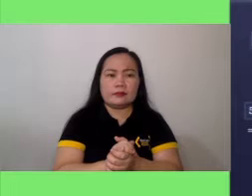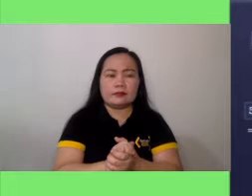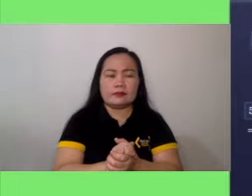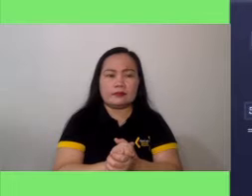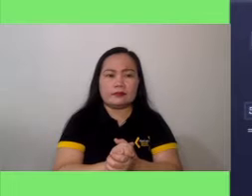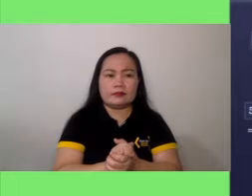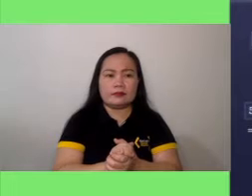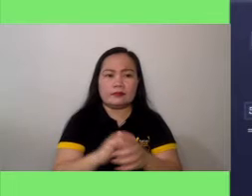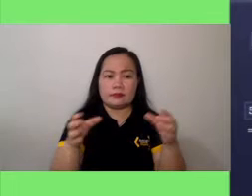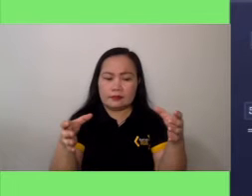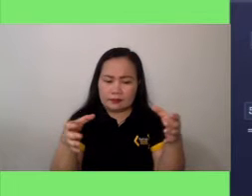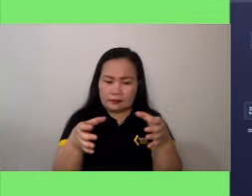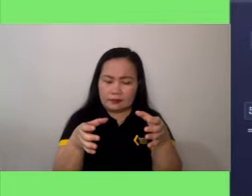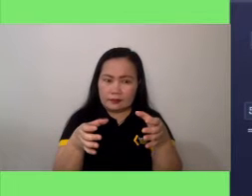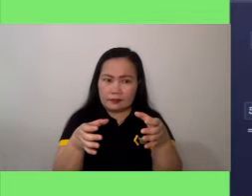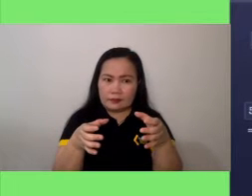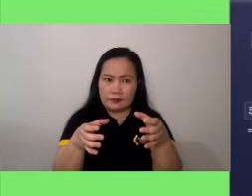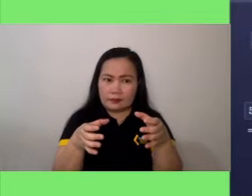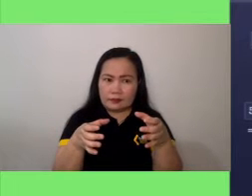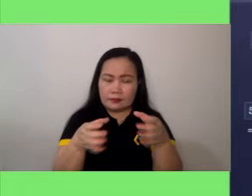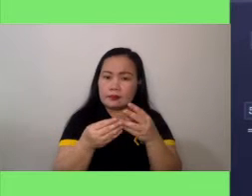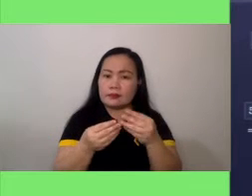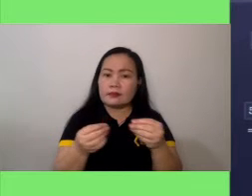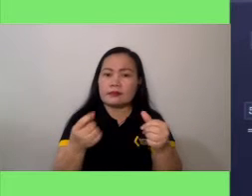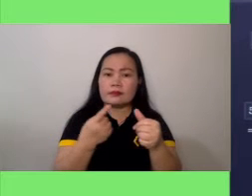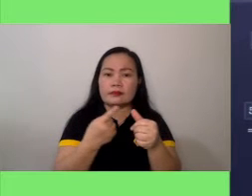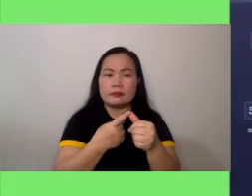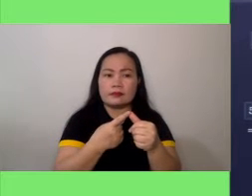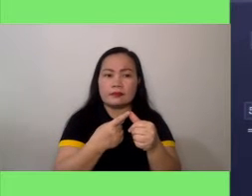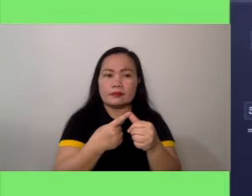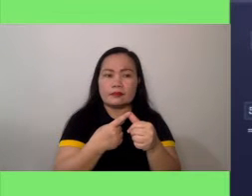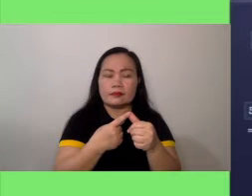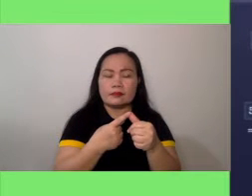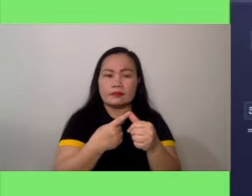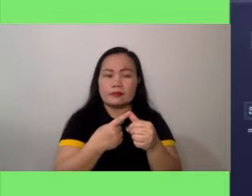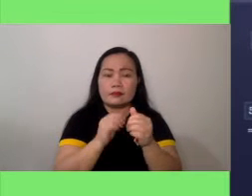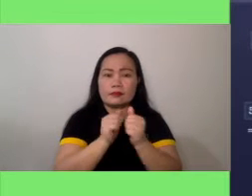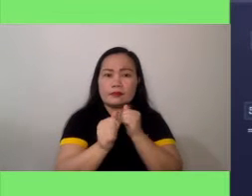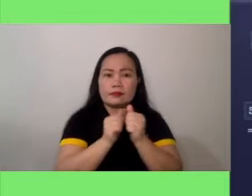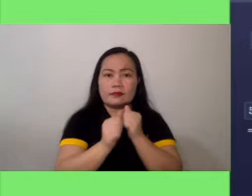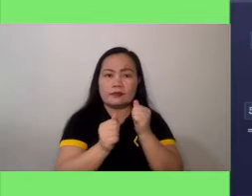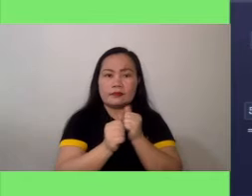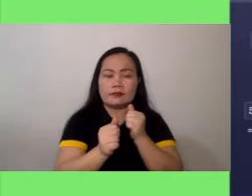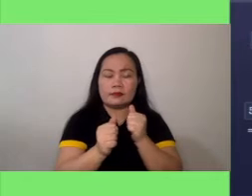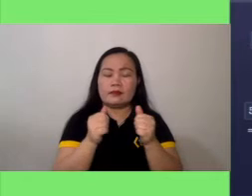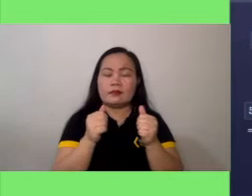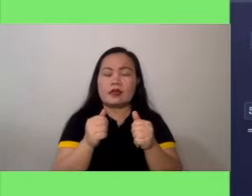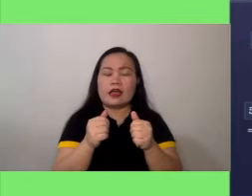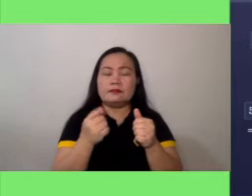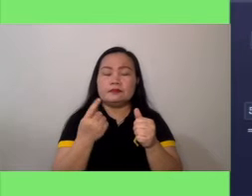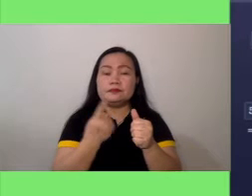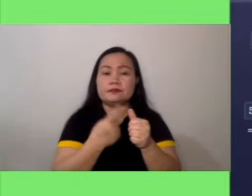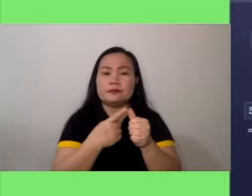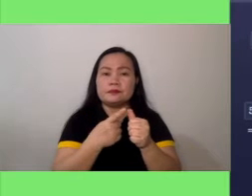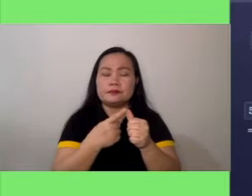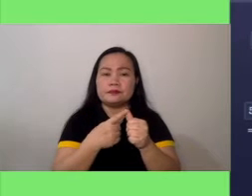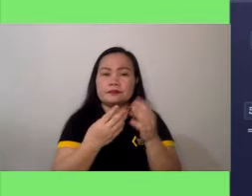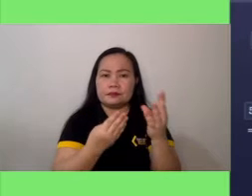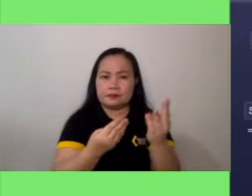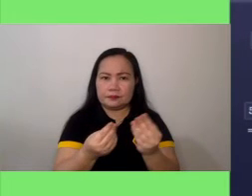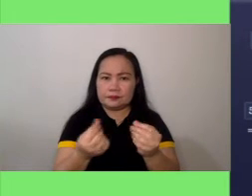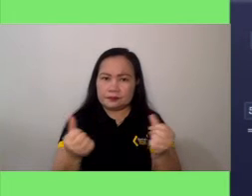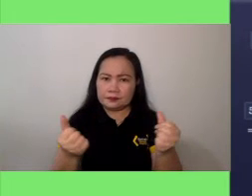ito, meron tayo ditong group o yung naka-parenthesis. So, ibig sabihin po nun, ito muna